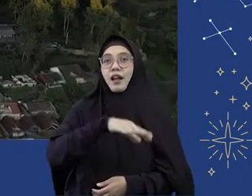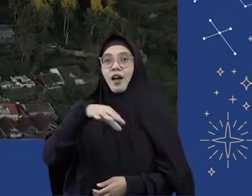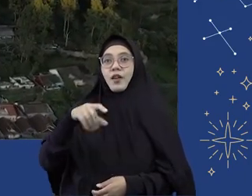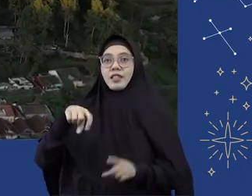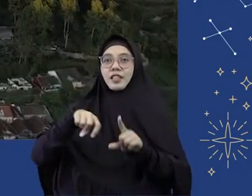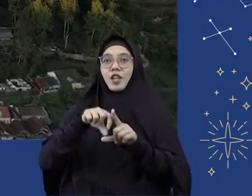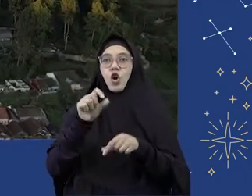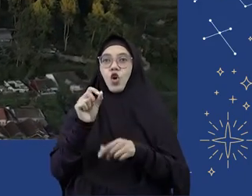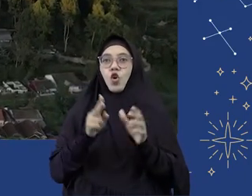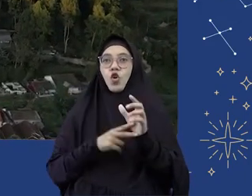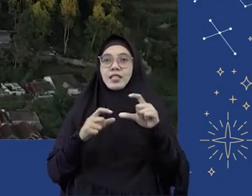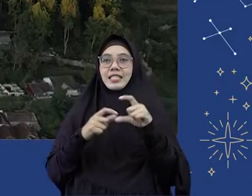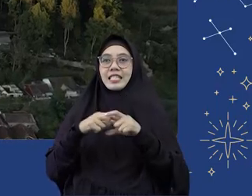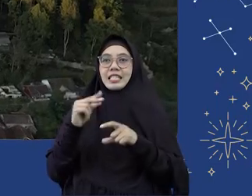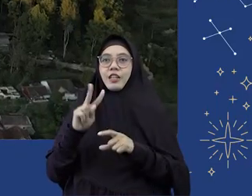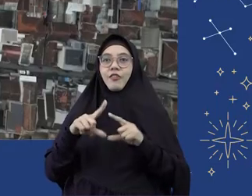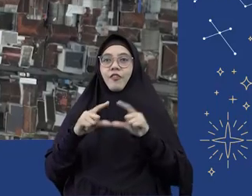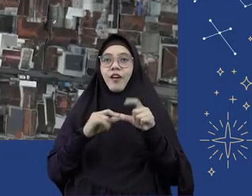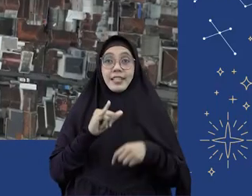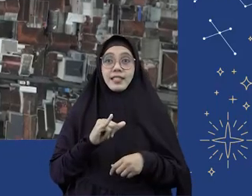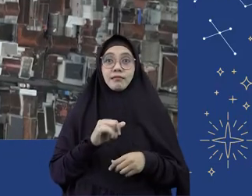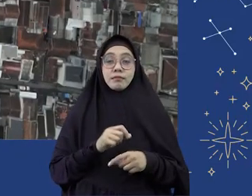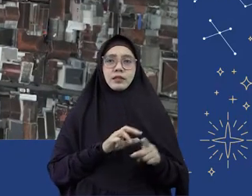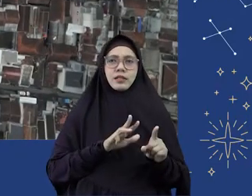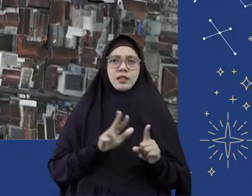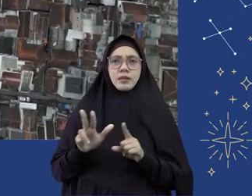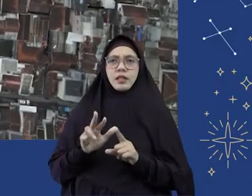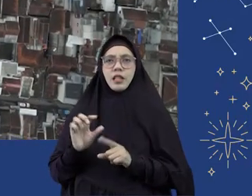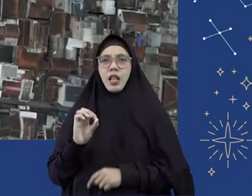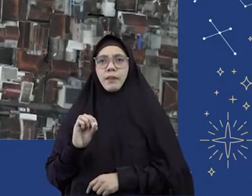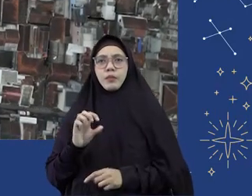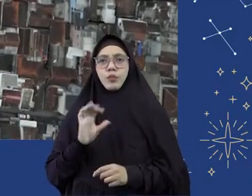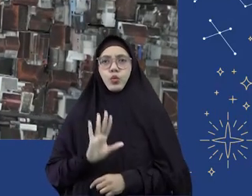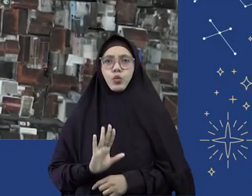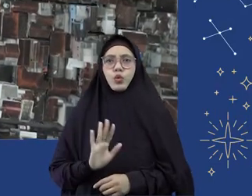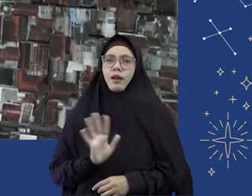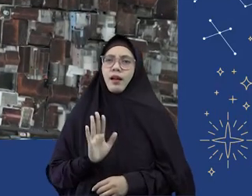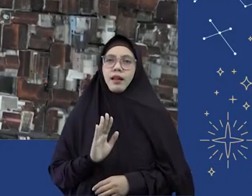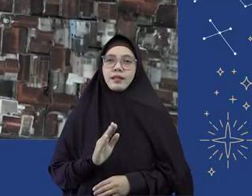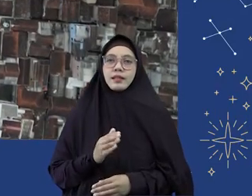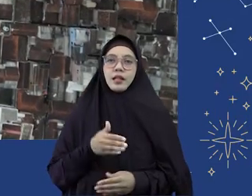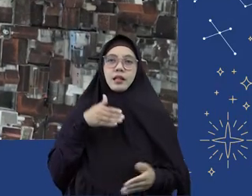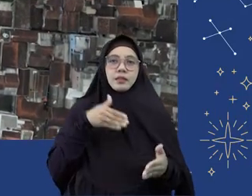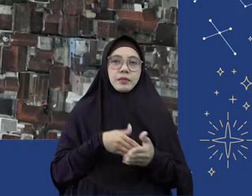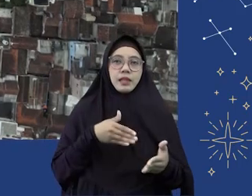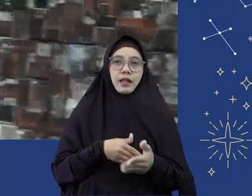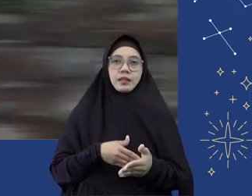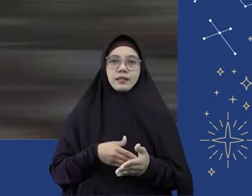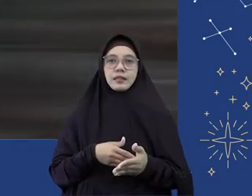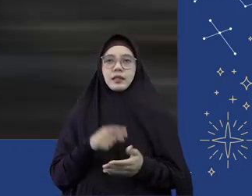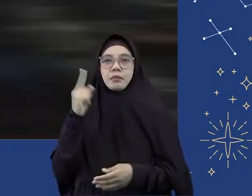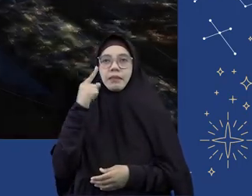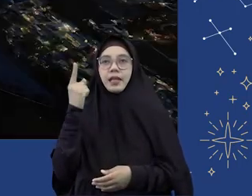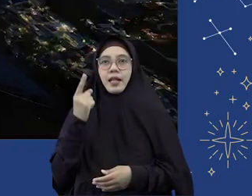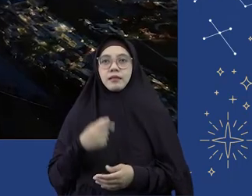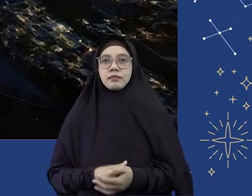namun sejak tahun 1980 pembangunan di kawasan ini tidak lagi sesuai arahan kebijakan tata ruang dan secara tidak